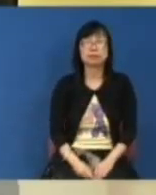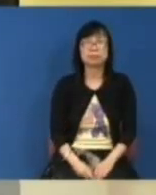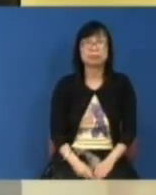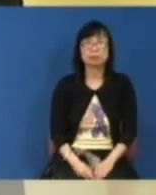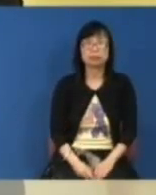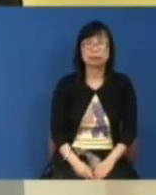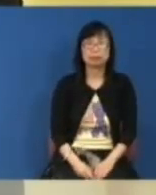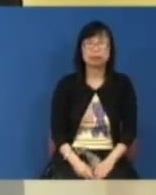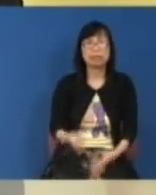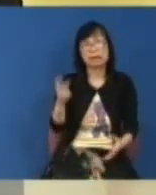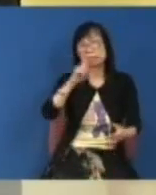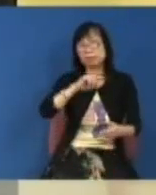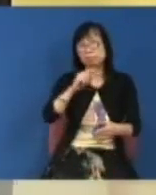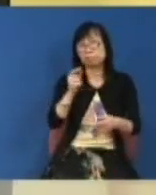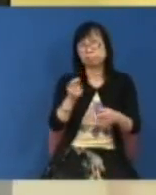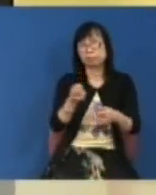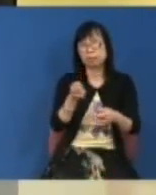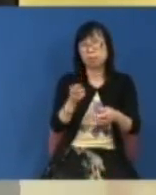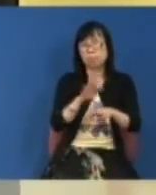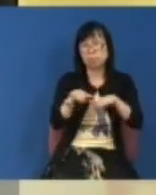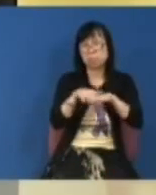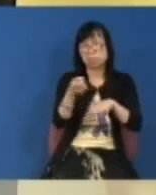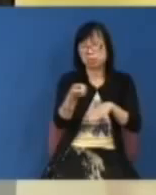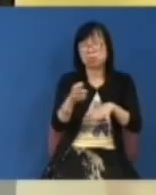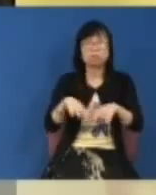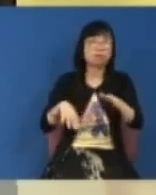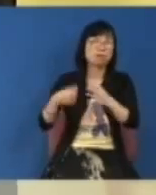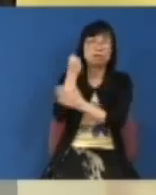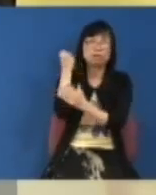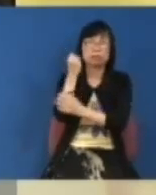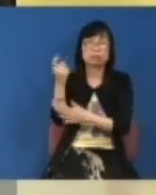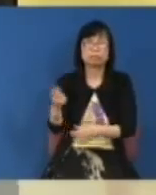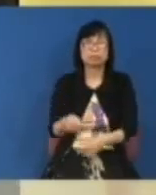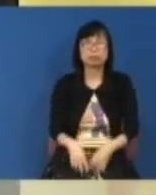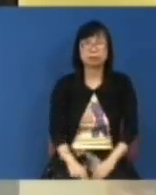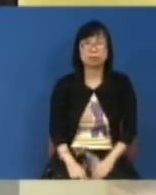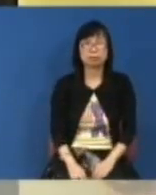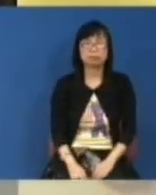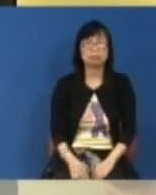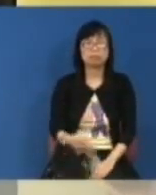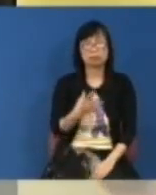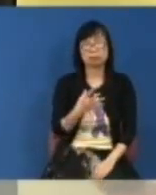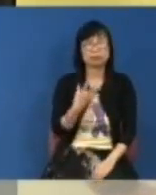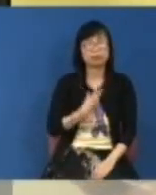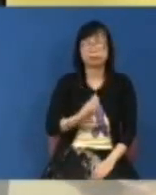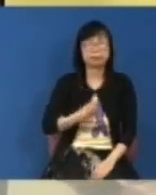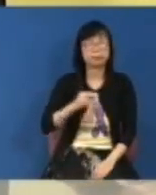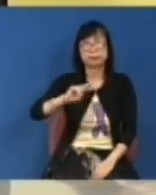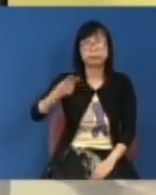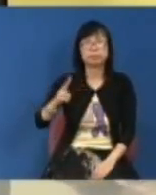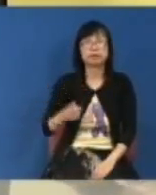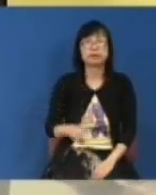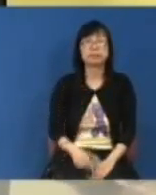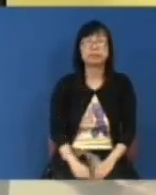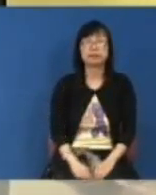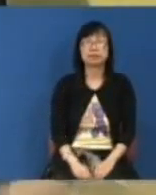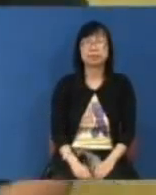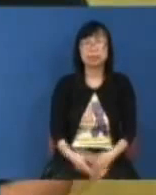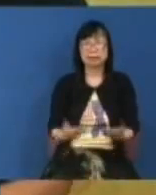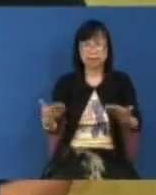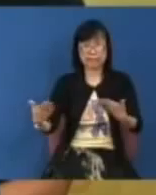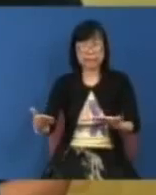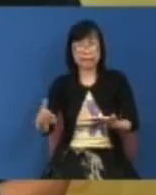係咁以抗爭，呢、這個就好清楚。咁我覺得呢個係一個非常之大嘅轉變，即係喺香港嘅政治光譜。 不過可以俾我分析